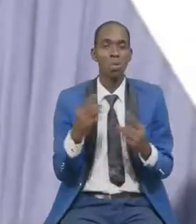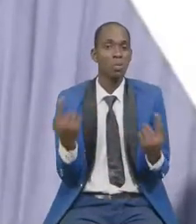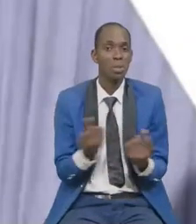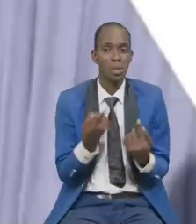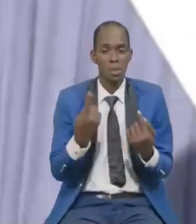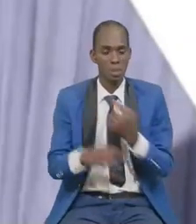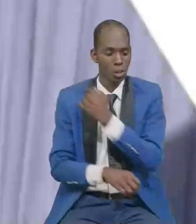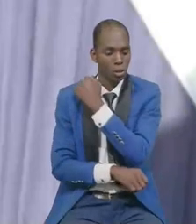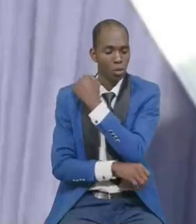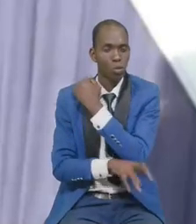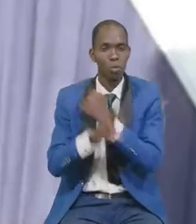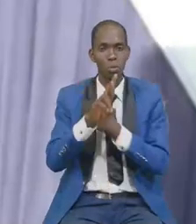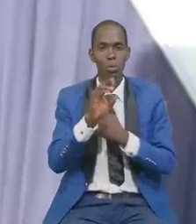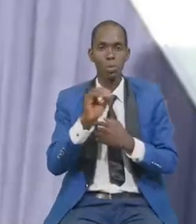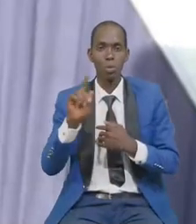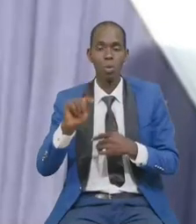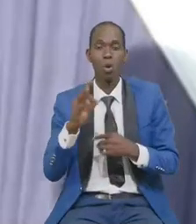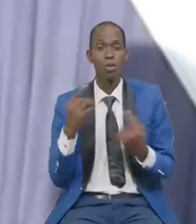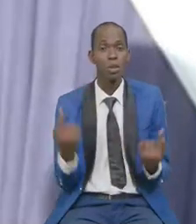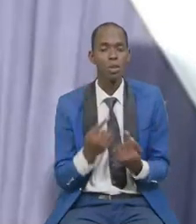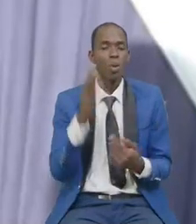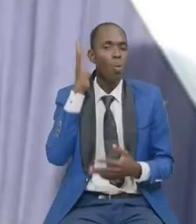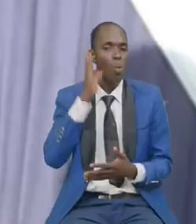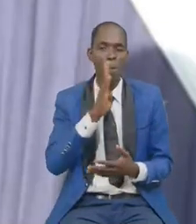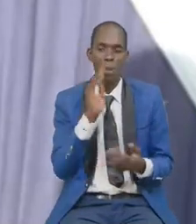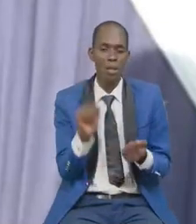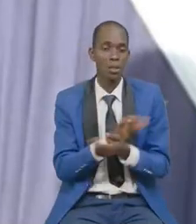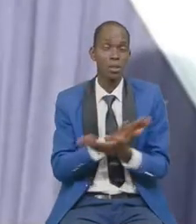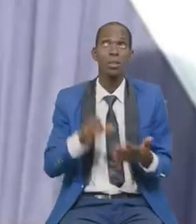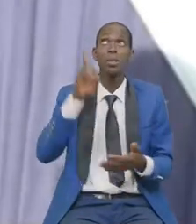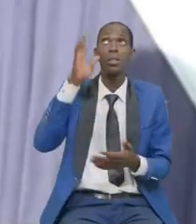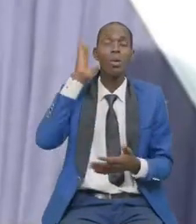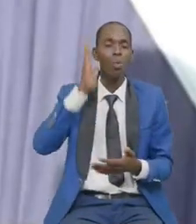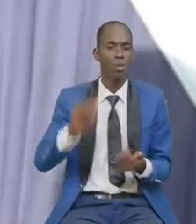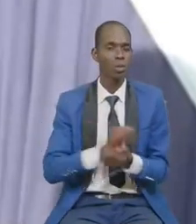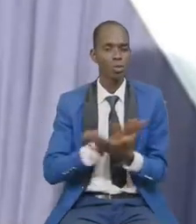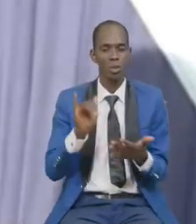péché sera détruit. Et il va détruire ces choses de ta vie.